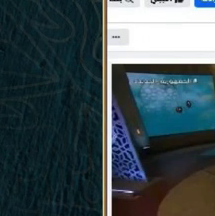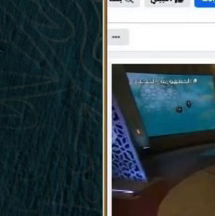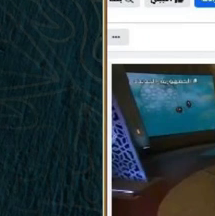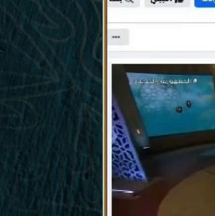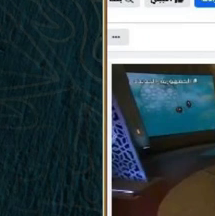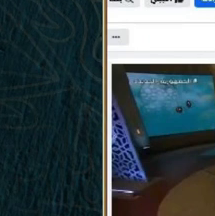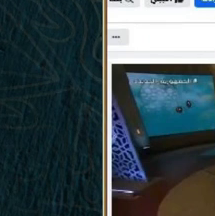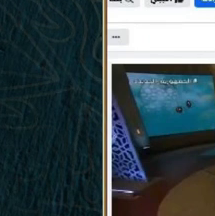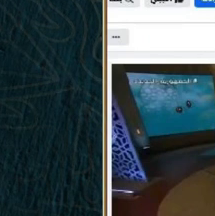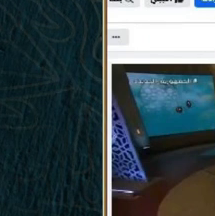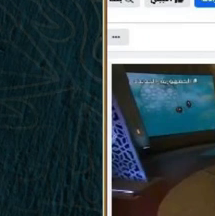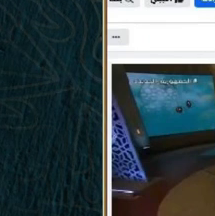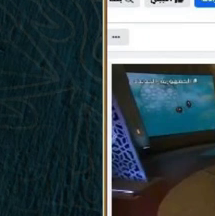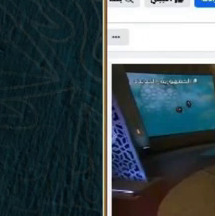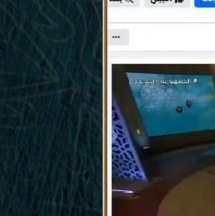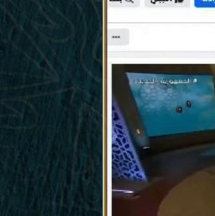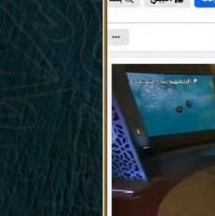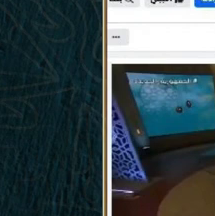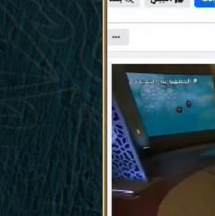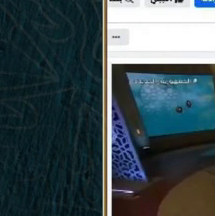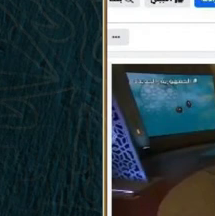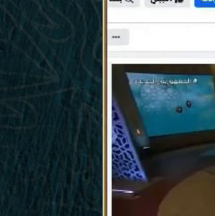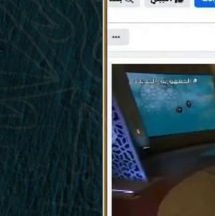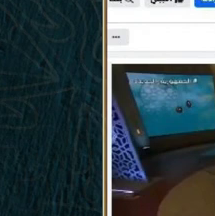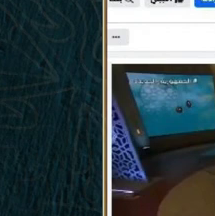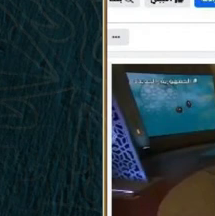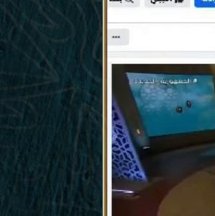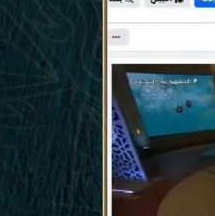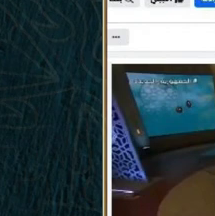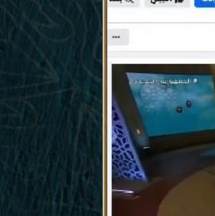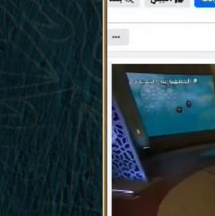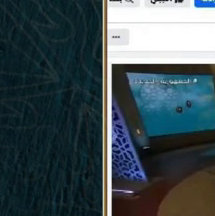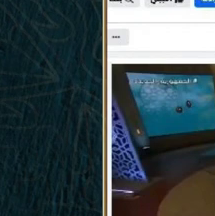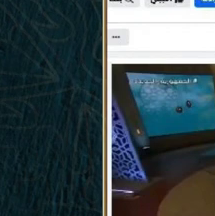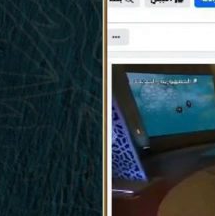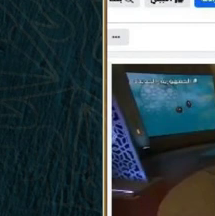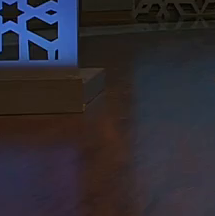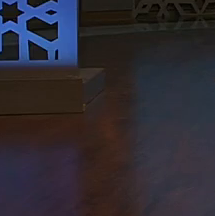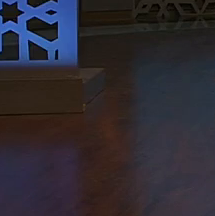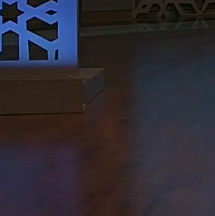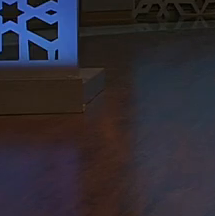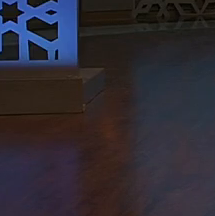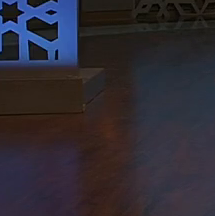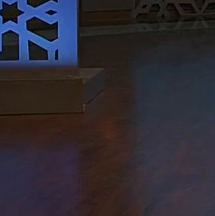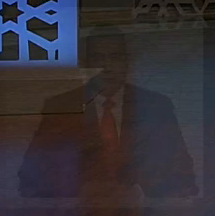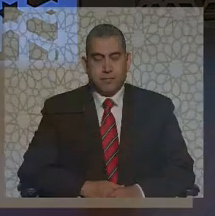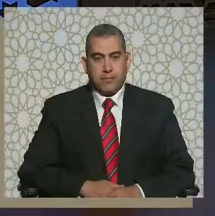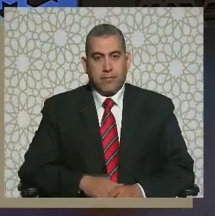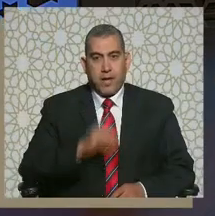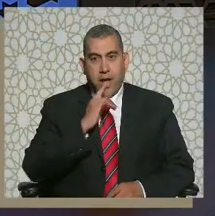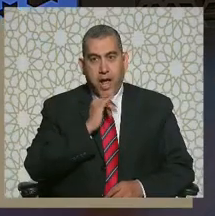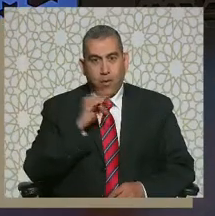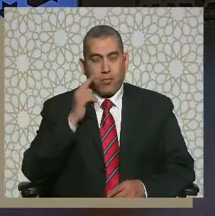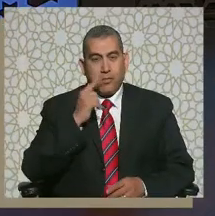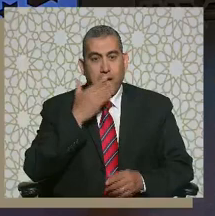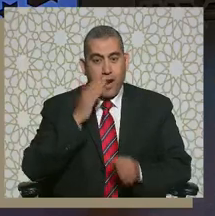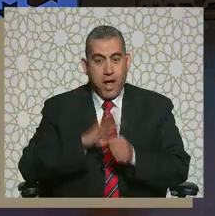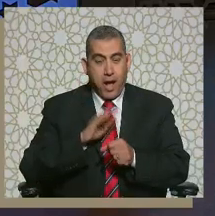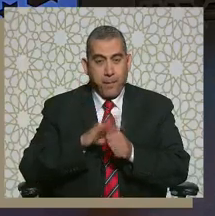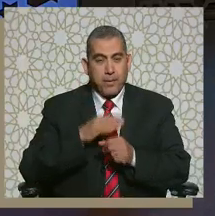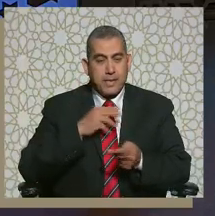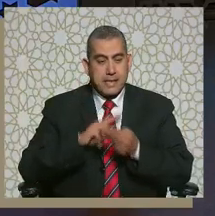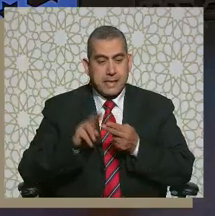تجاربكم في الكلام عن انواع السلام الكتير اللي احنا بنرج ان احنا نخرج من رمضان واحنا مليانين سلام